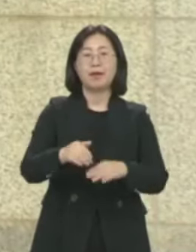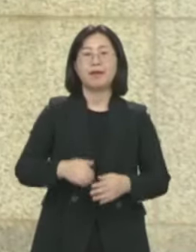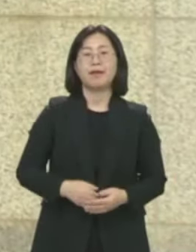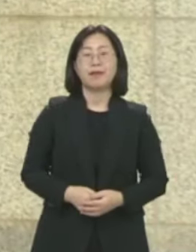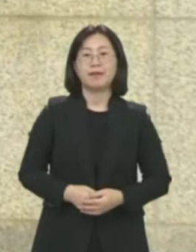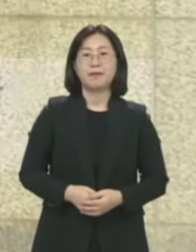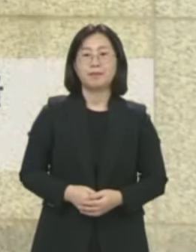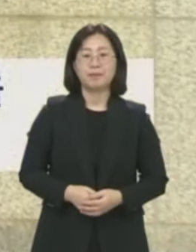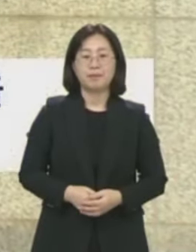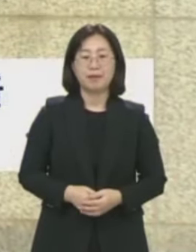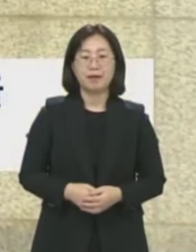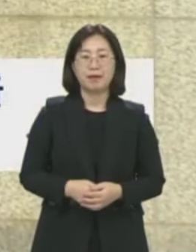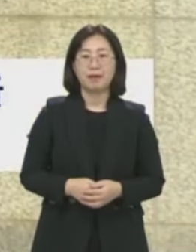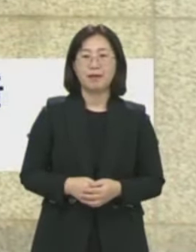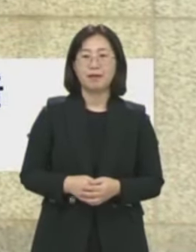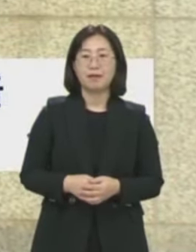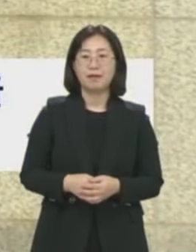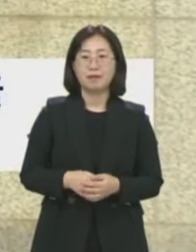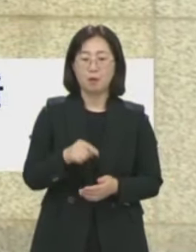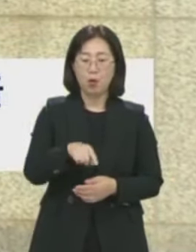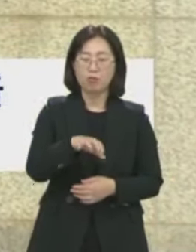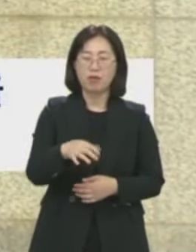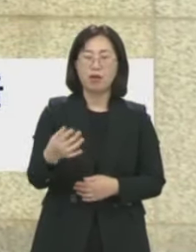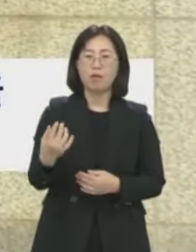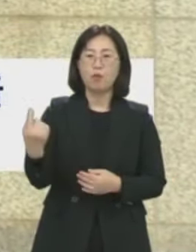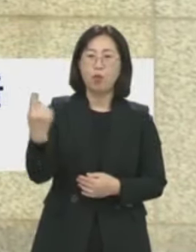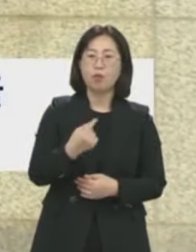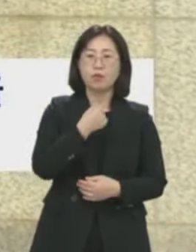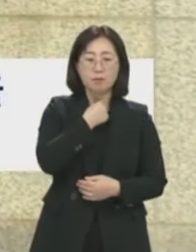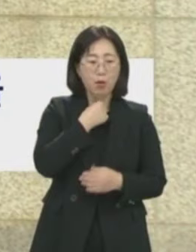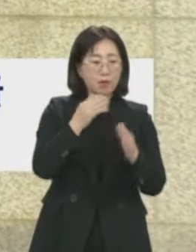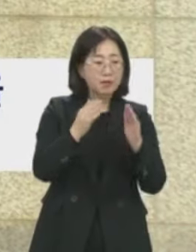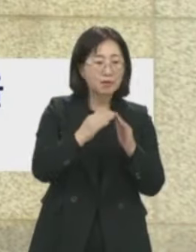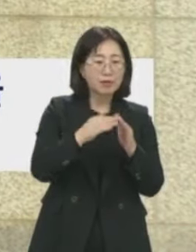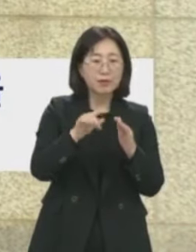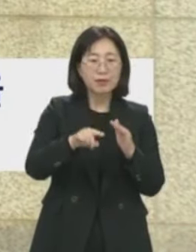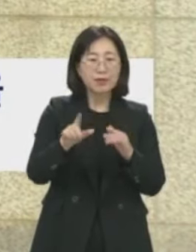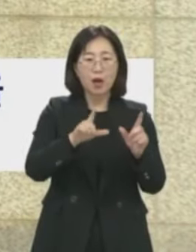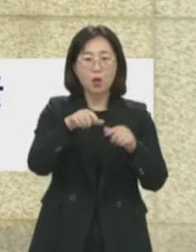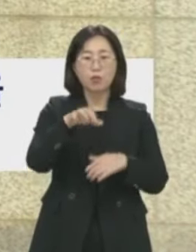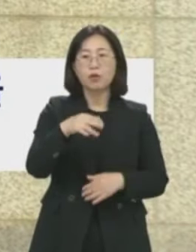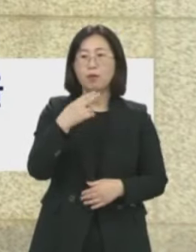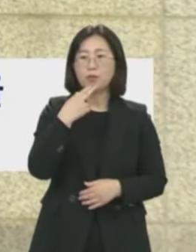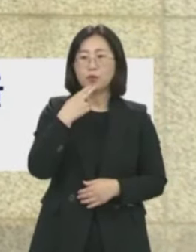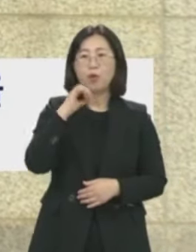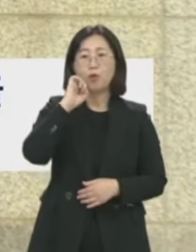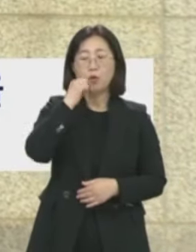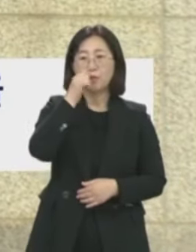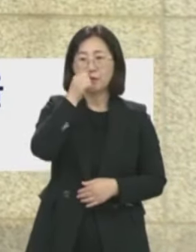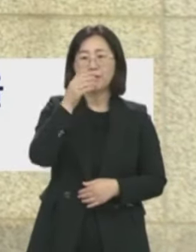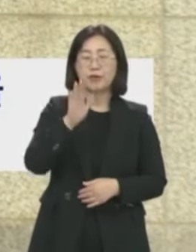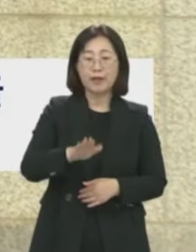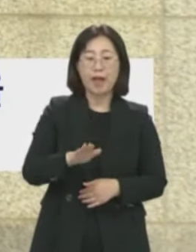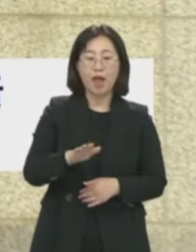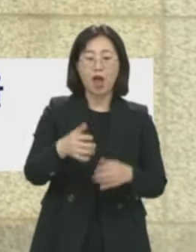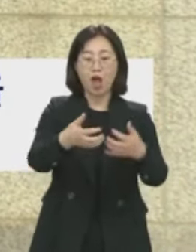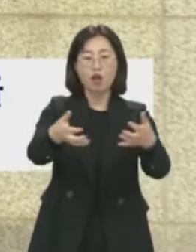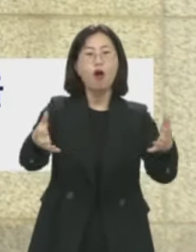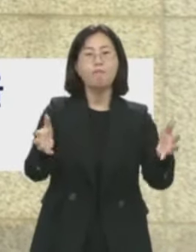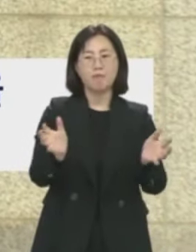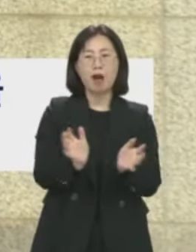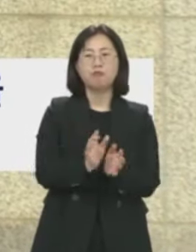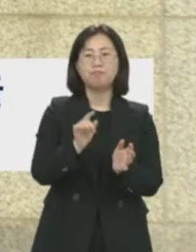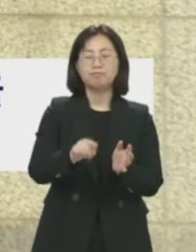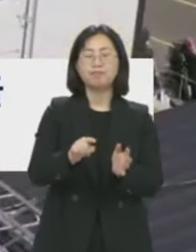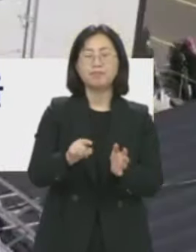함께 생활하고 싶어도 주거지가 마땅치 않아서 그동안 어려움을 겪고 있었는데 기어타운이 큰 역할을 할